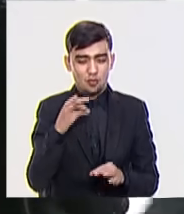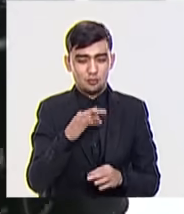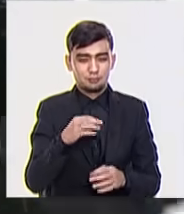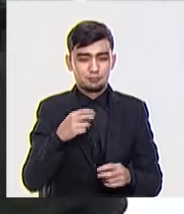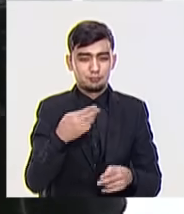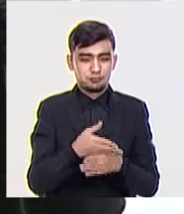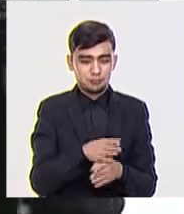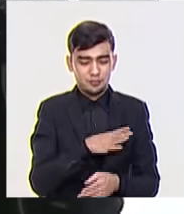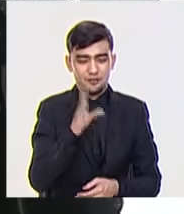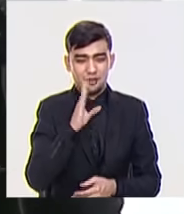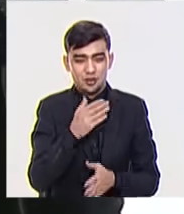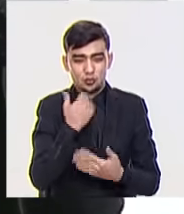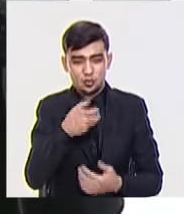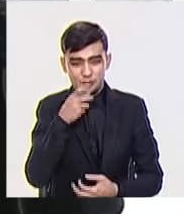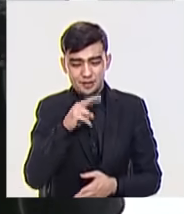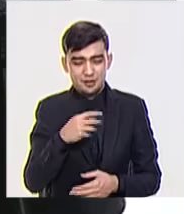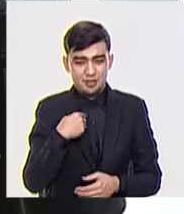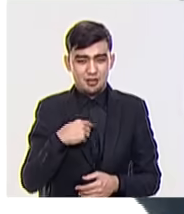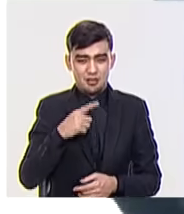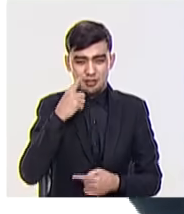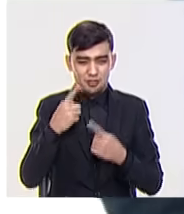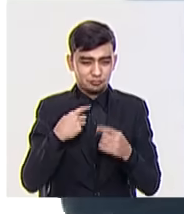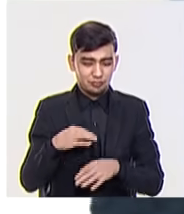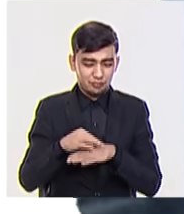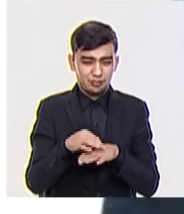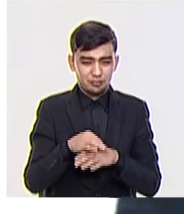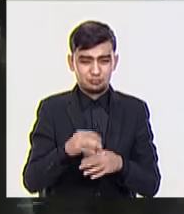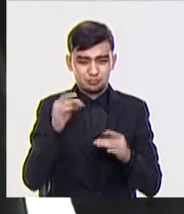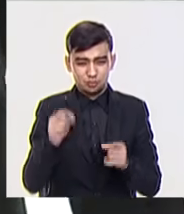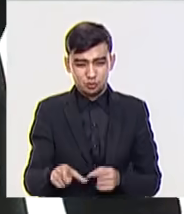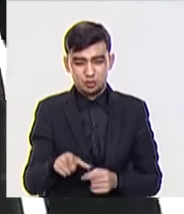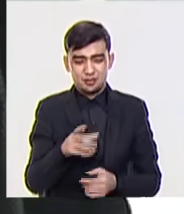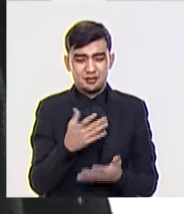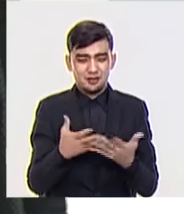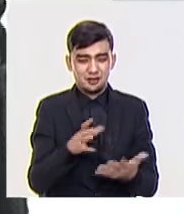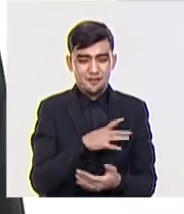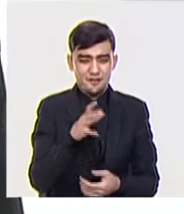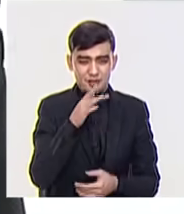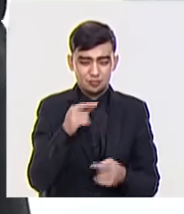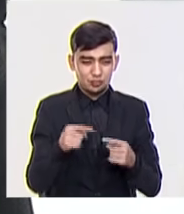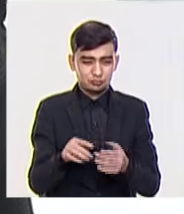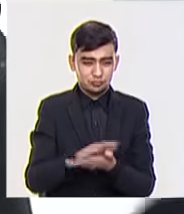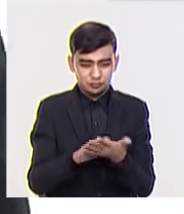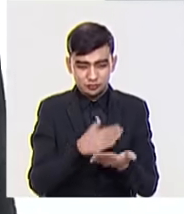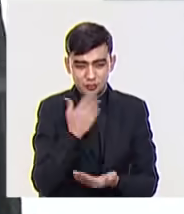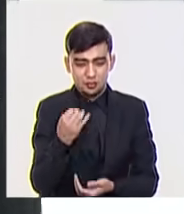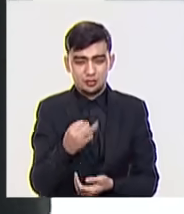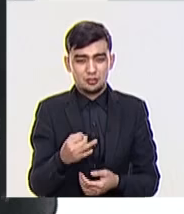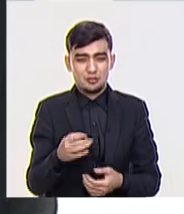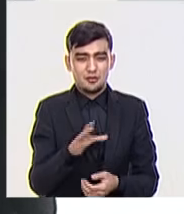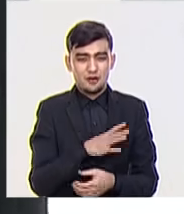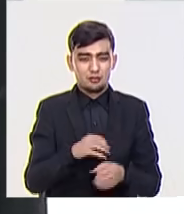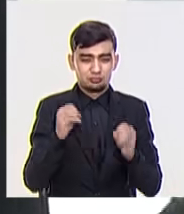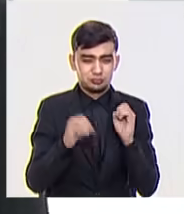Халық бақылаш кемін, аннан мұннан шамасы келгенше тасып жатыр. Канализация істемейді, уақытында жол ашылмайды, жолға үлкен үлкен тастар түсіп